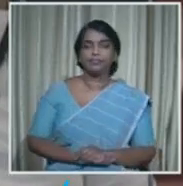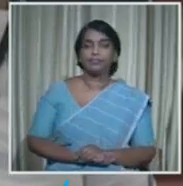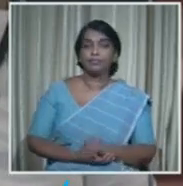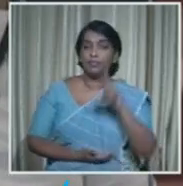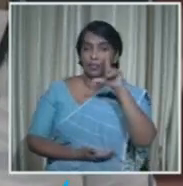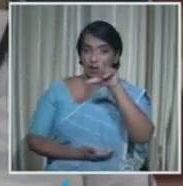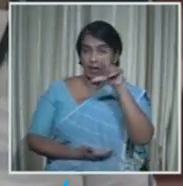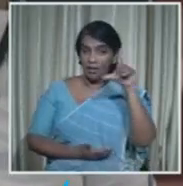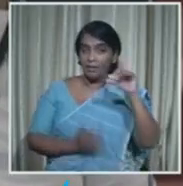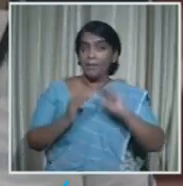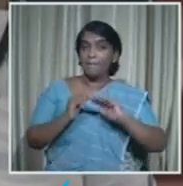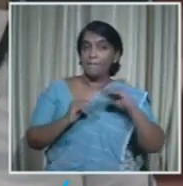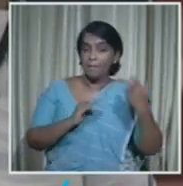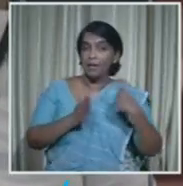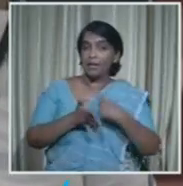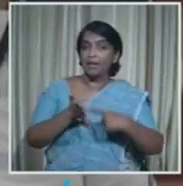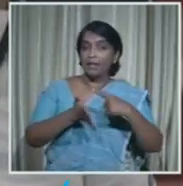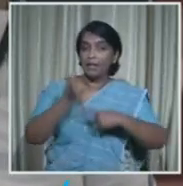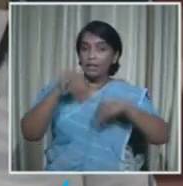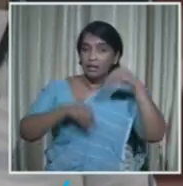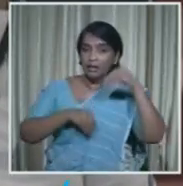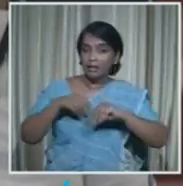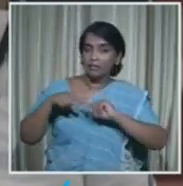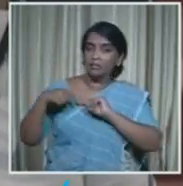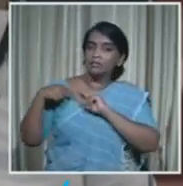77 en passe aapu deshapalana gamana tula